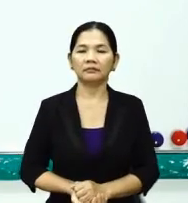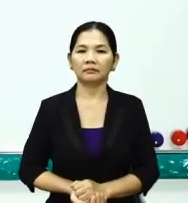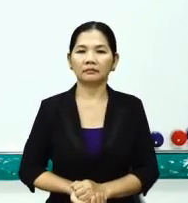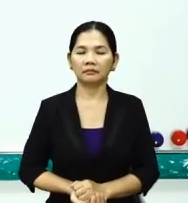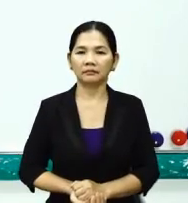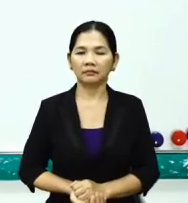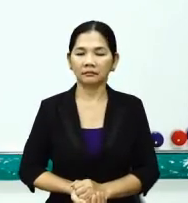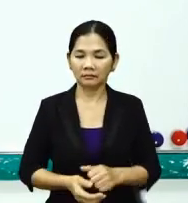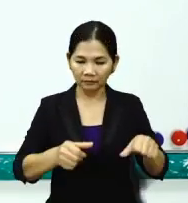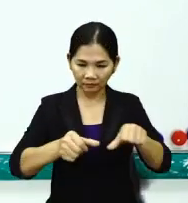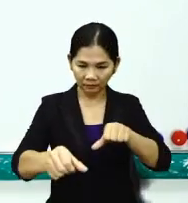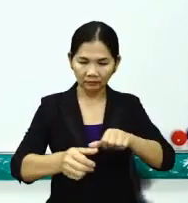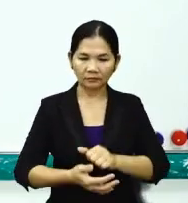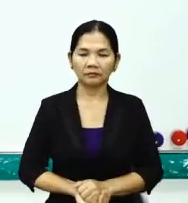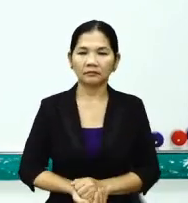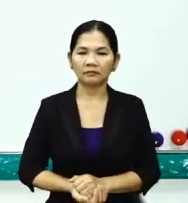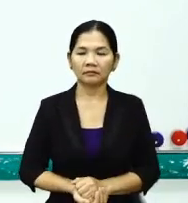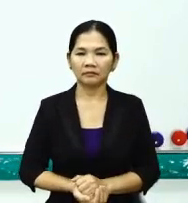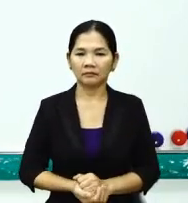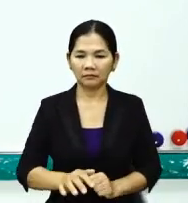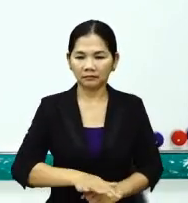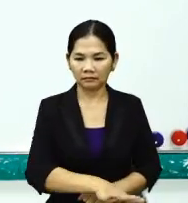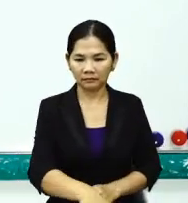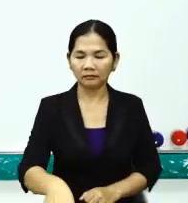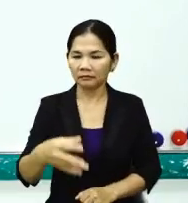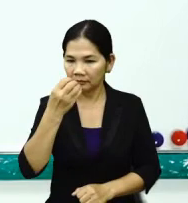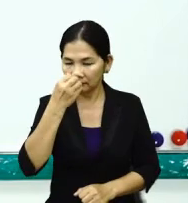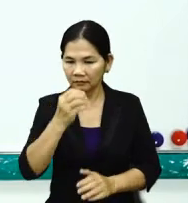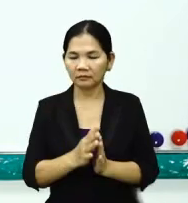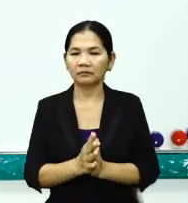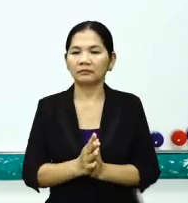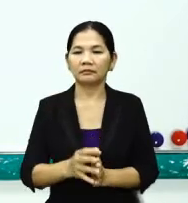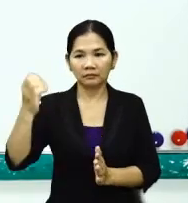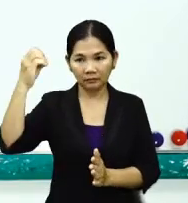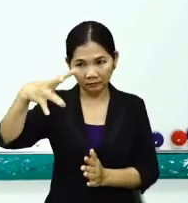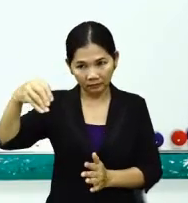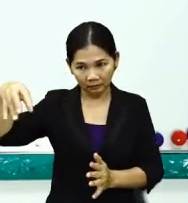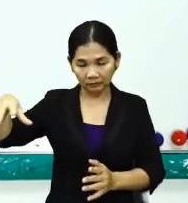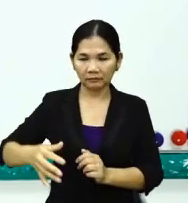Chà, xe bằng tó. À ha, pro chạm tháng ngày.